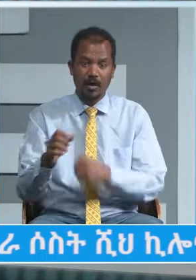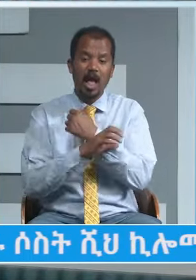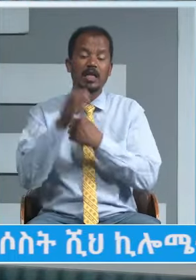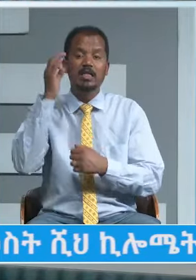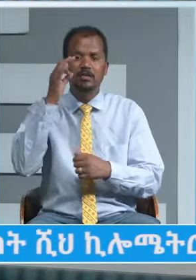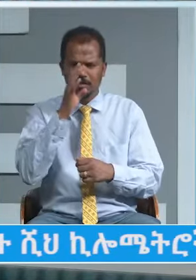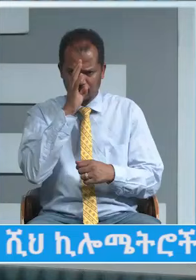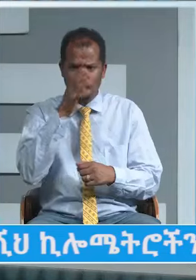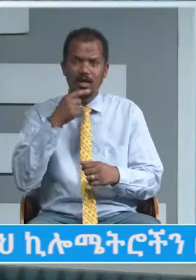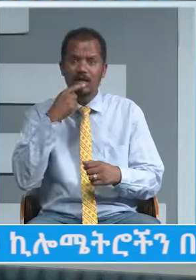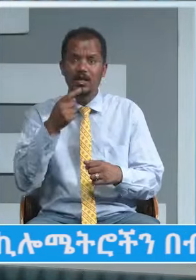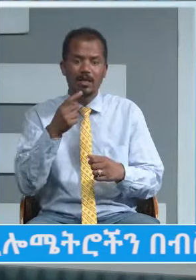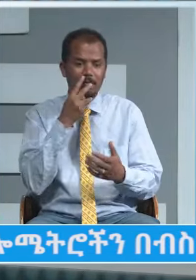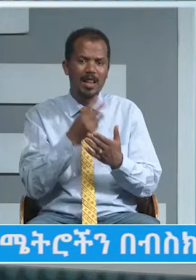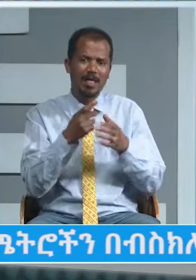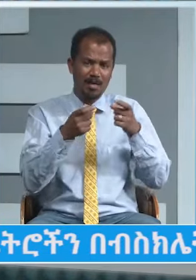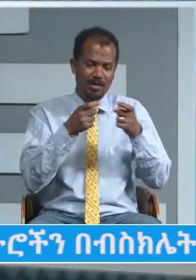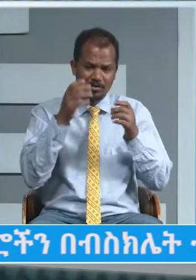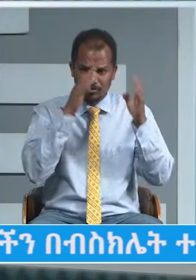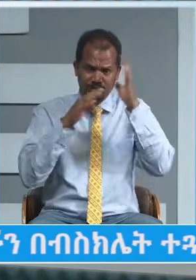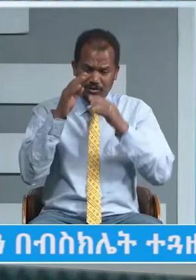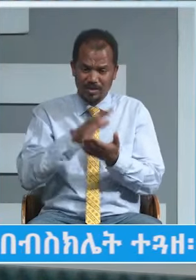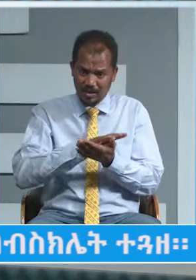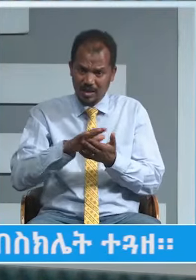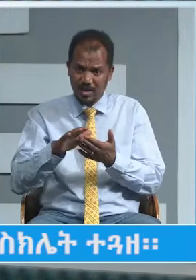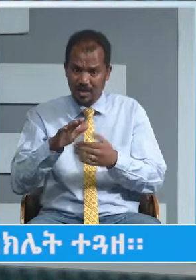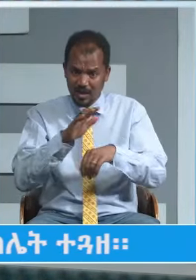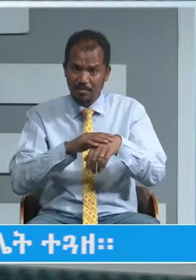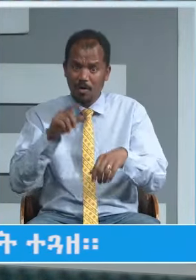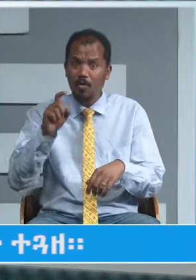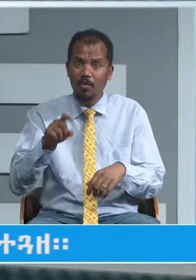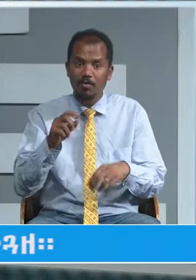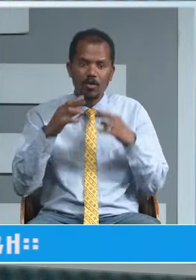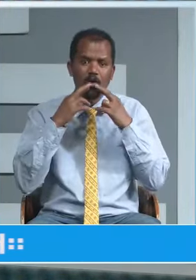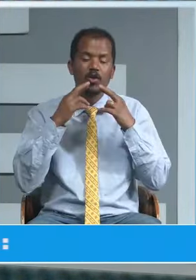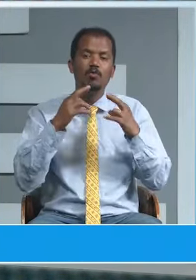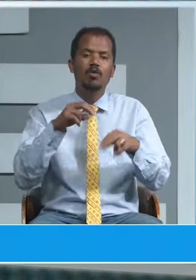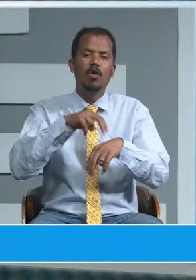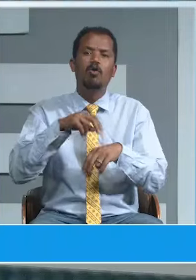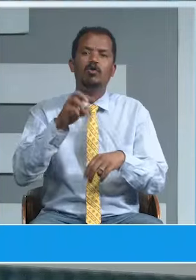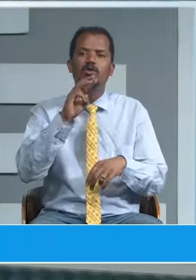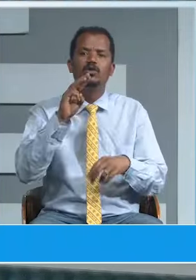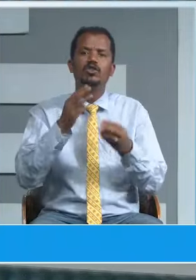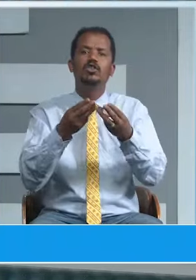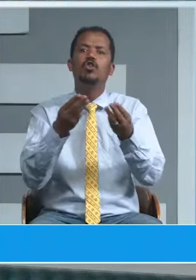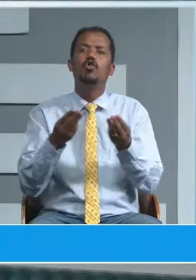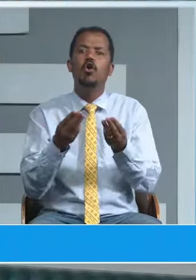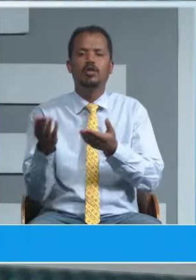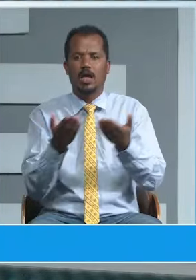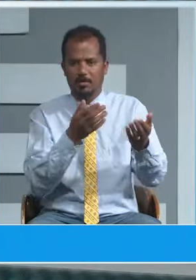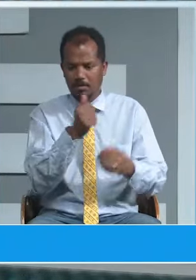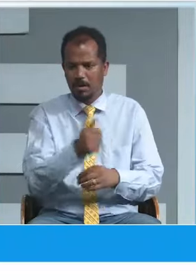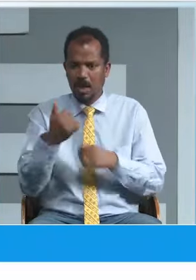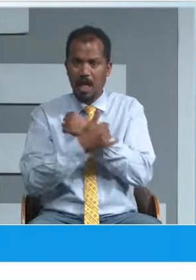በአዲስ አበባ ሀገረ ስብከት ተከስቷል የተባለውን የመልካም አስተዳደር ችግር እንዲያጣራ የተሰየመው ኮሚቴ ሪፖርቱን ለቋሚ ሲኖዶስ